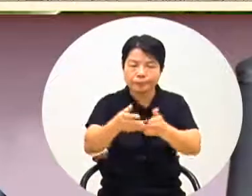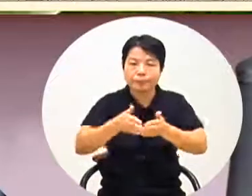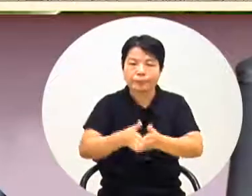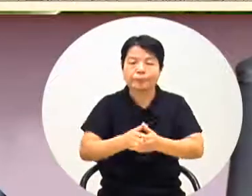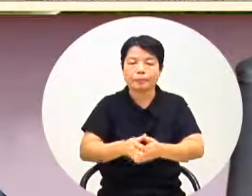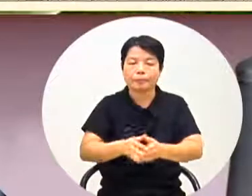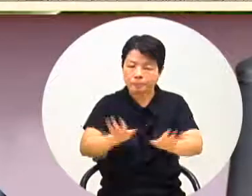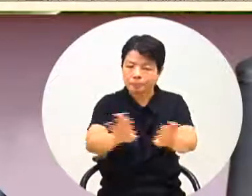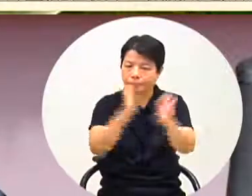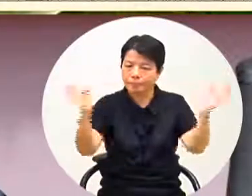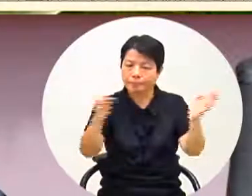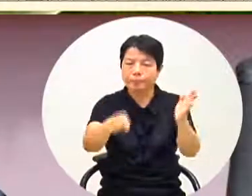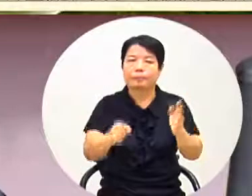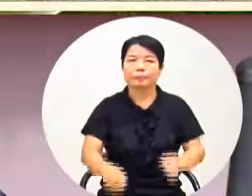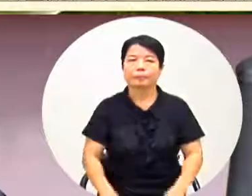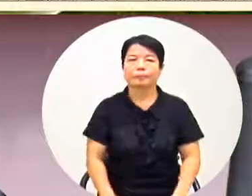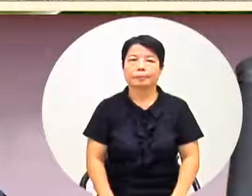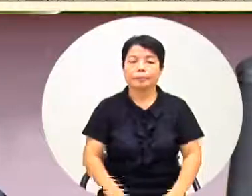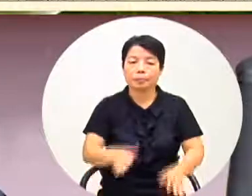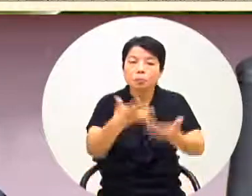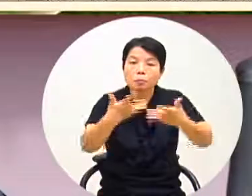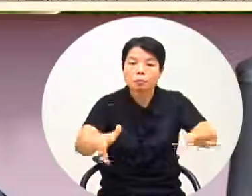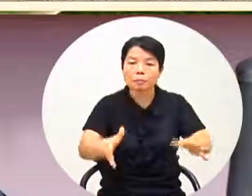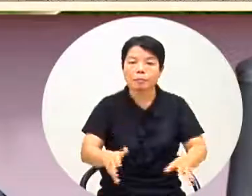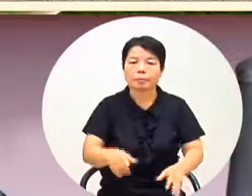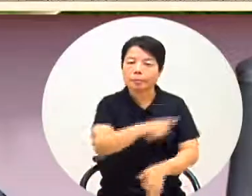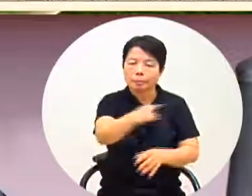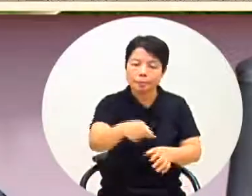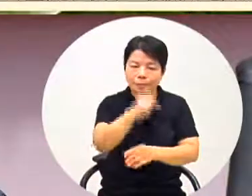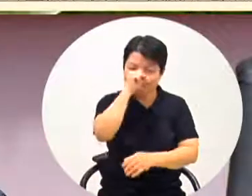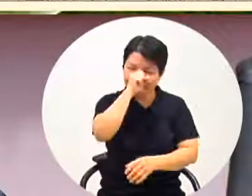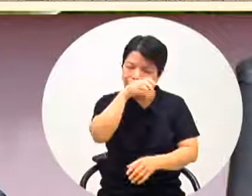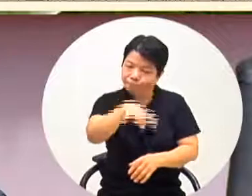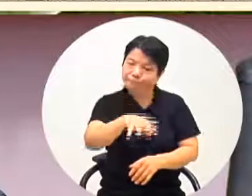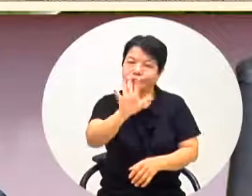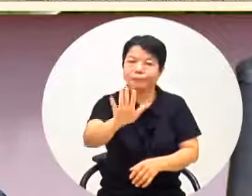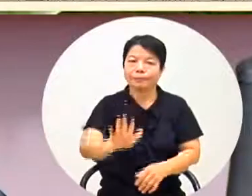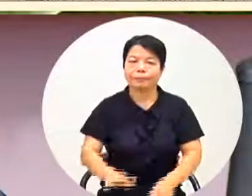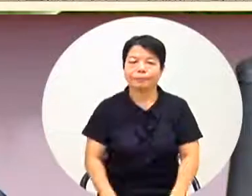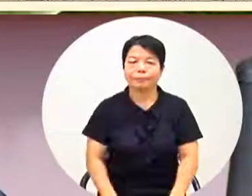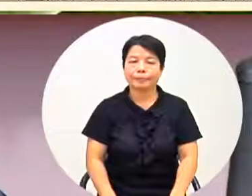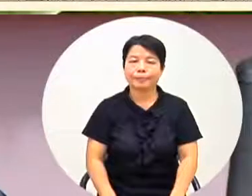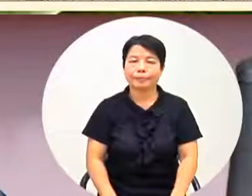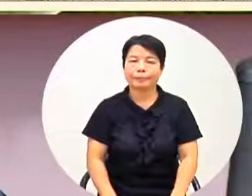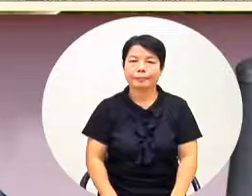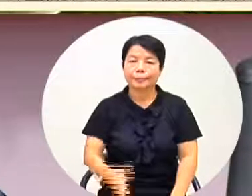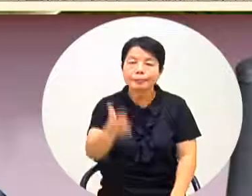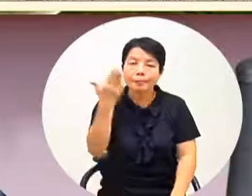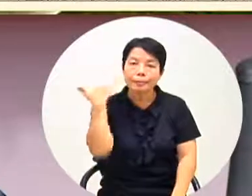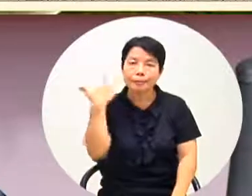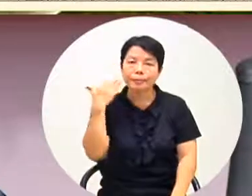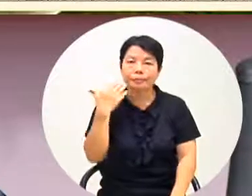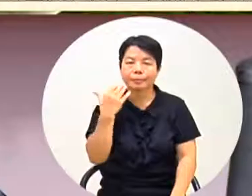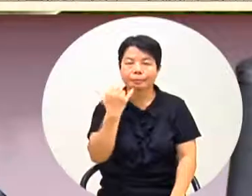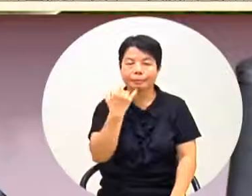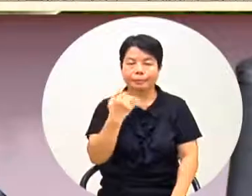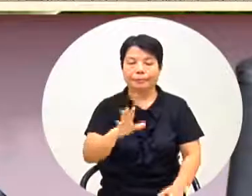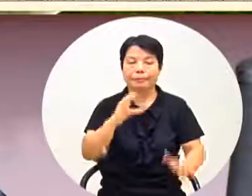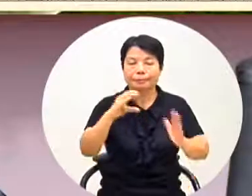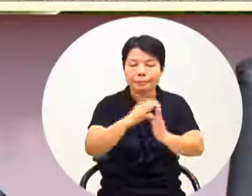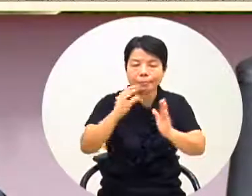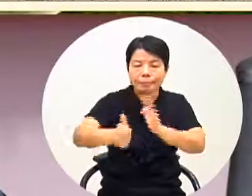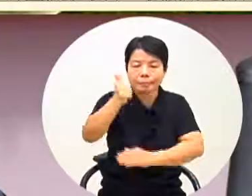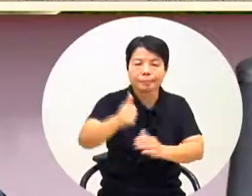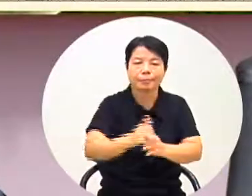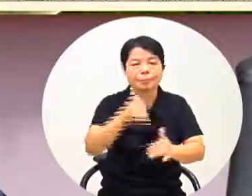刚我们讲开放空间有很多很多它的好处哦。那当时呢，可能是因为局长讲的时空背景